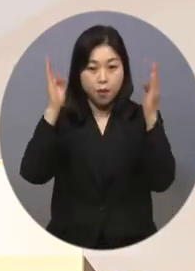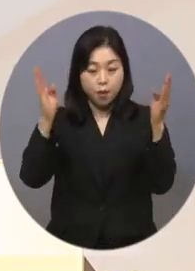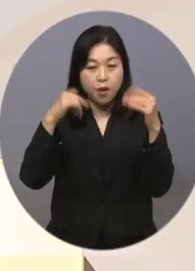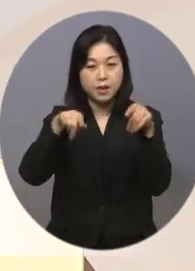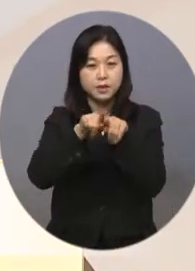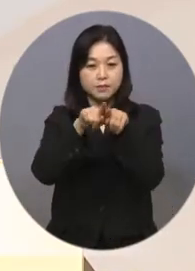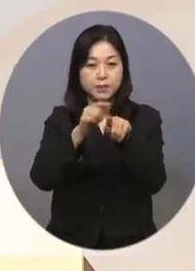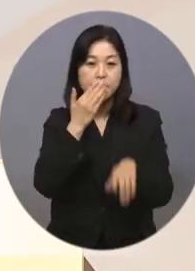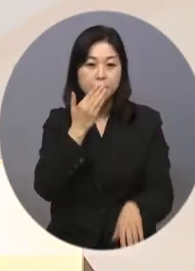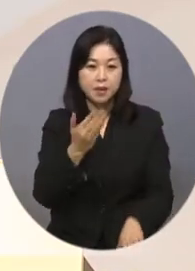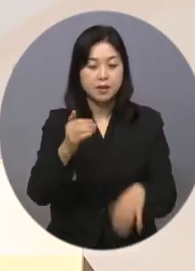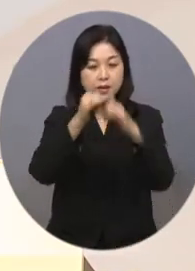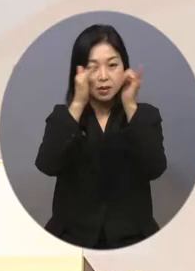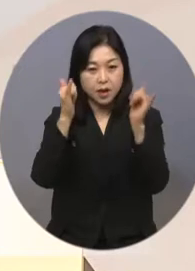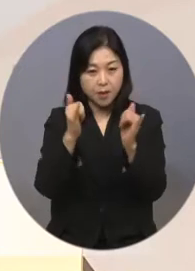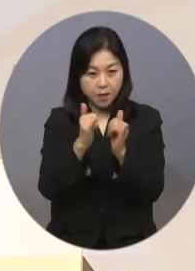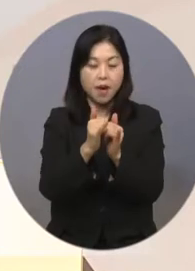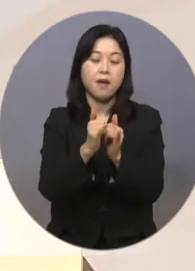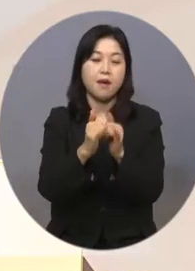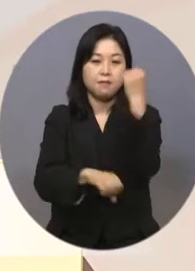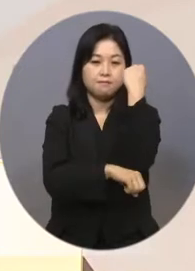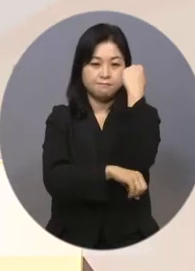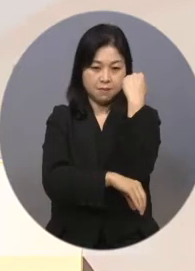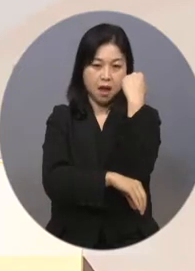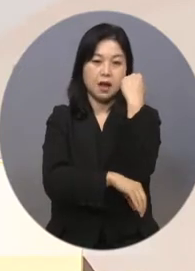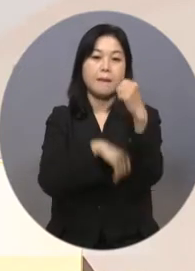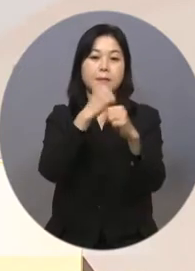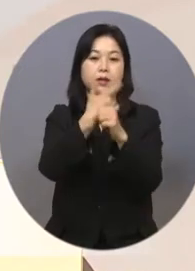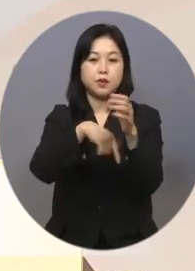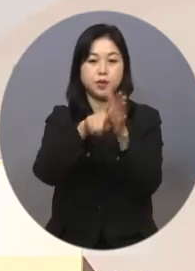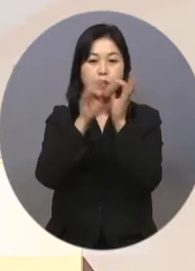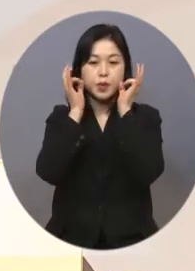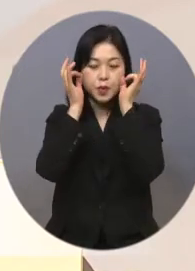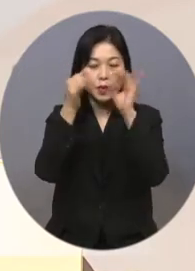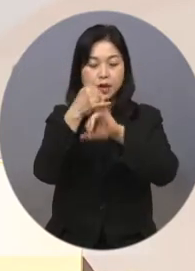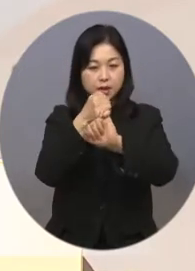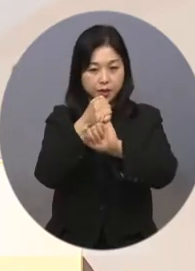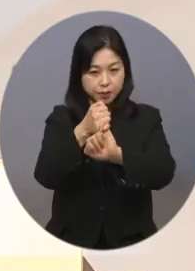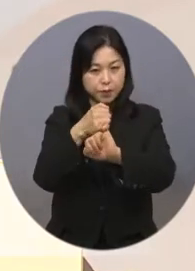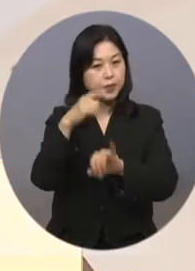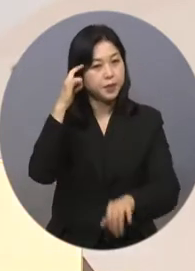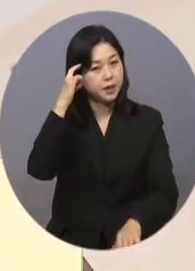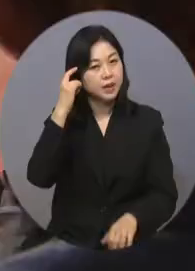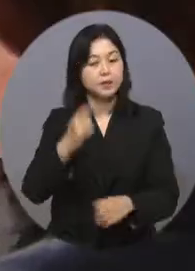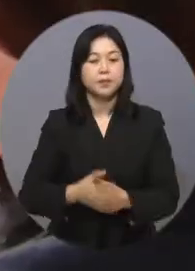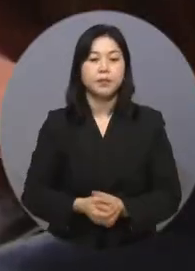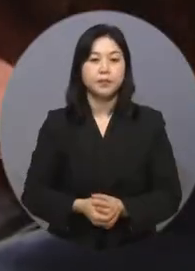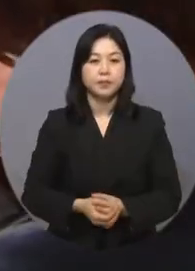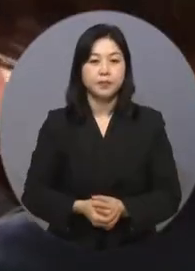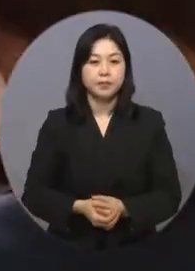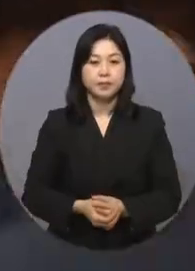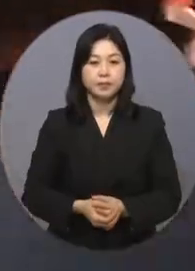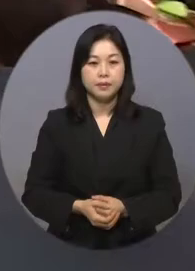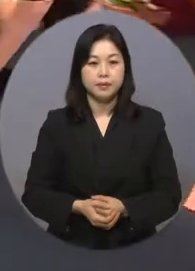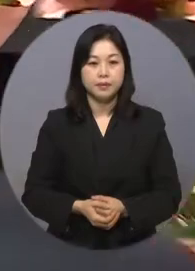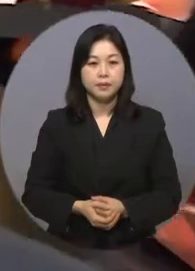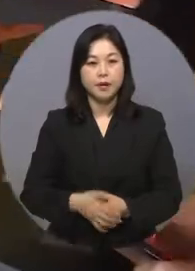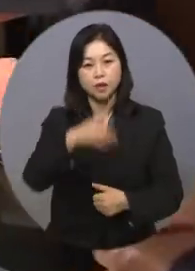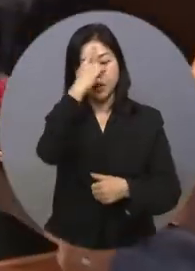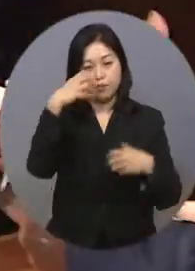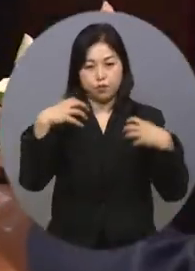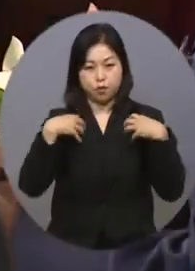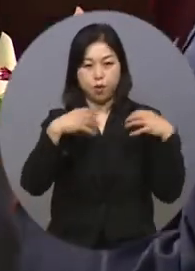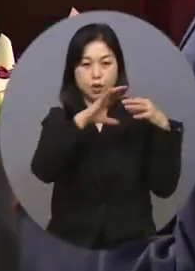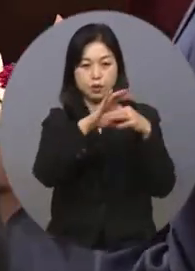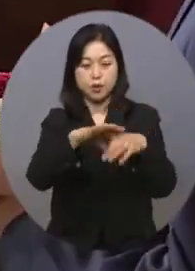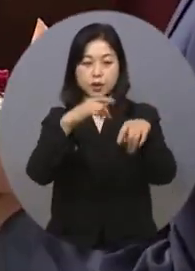수 있는 우리 사회의 터전을 만드는 데 최선을 다해야 된다고 저는 생각합니다. 정부 당국도 지속적인